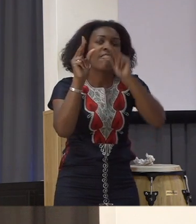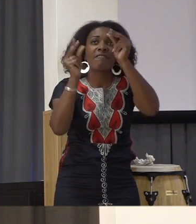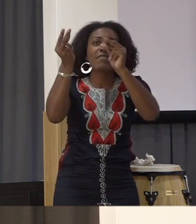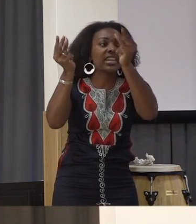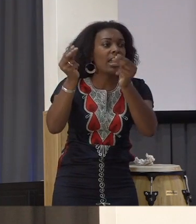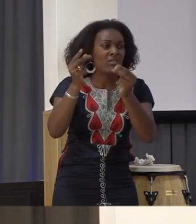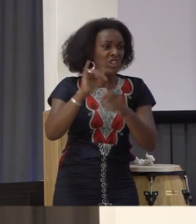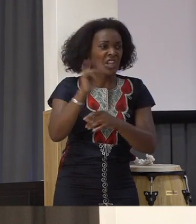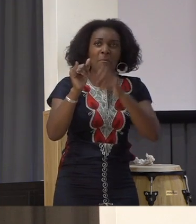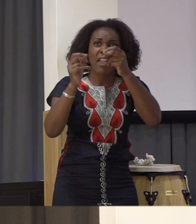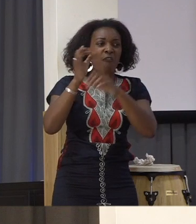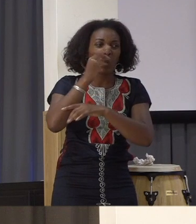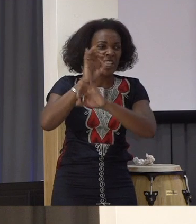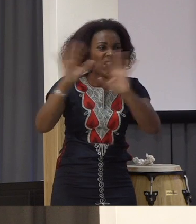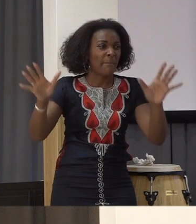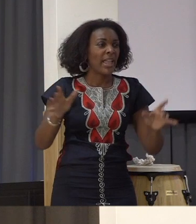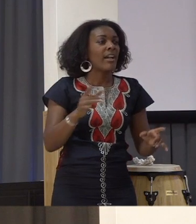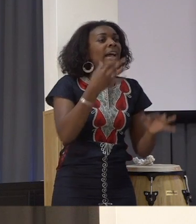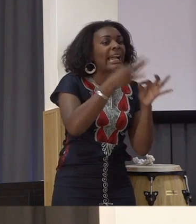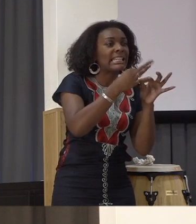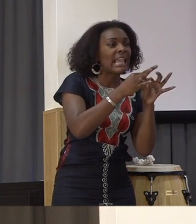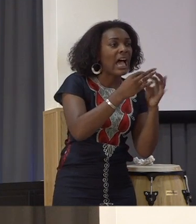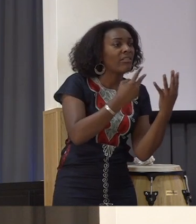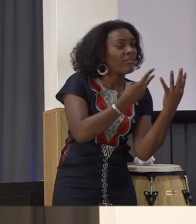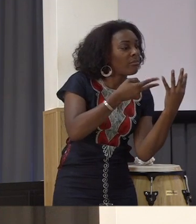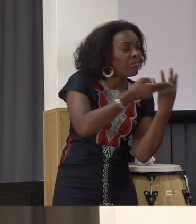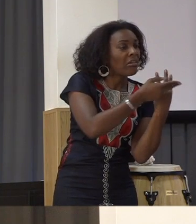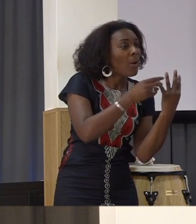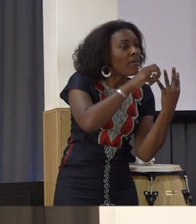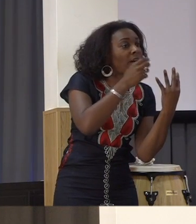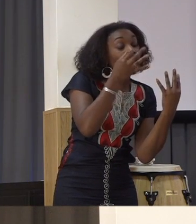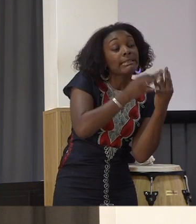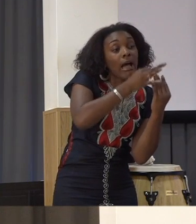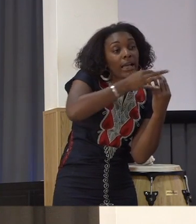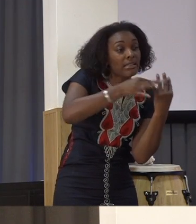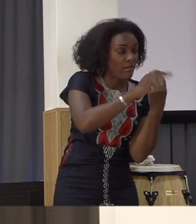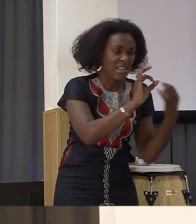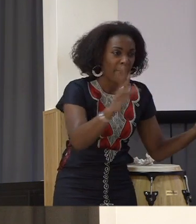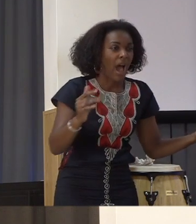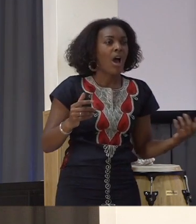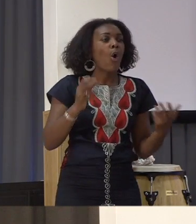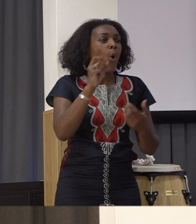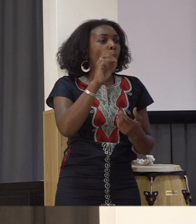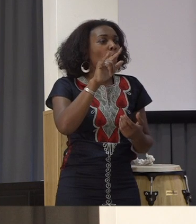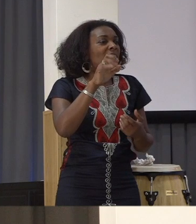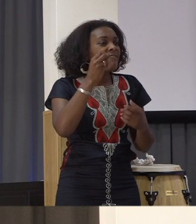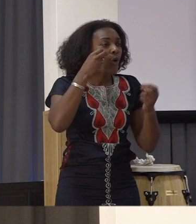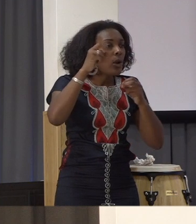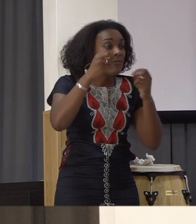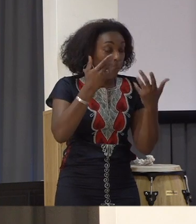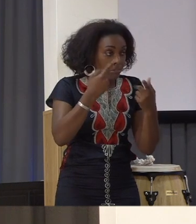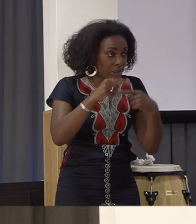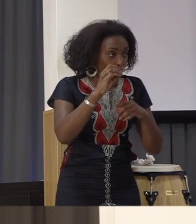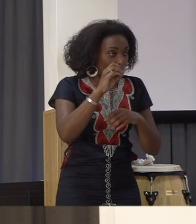produira rien, le fruit de l'olivier manquera, les champs ne donneront pas de